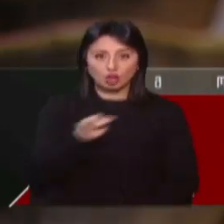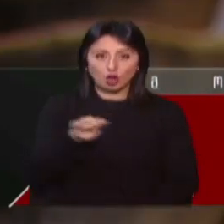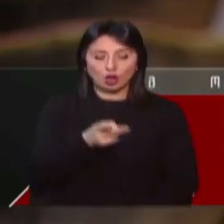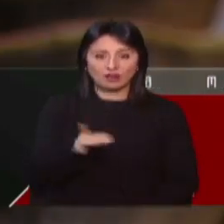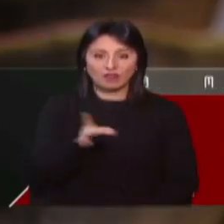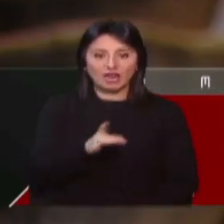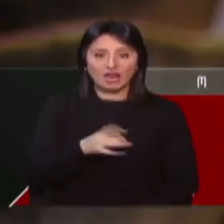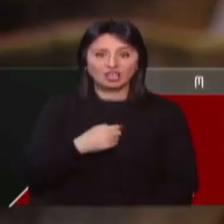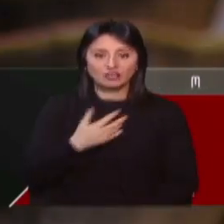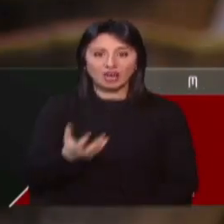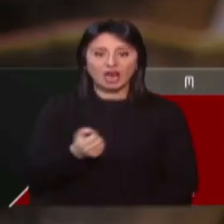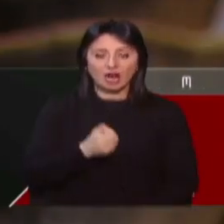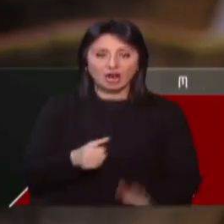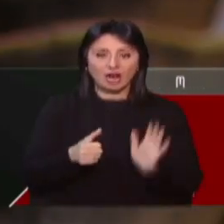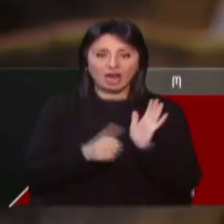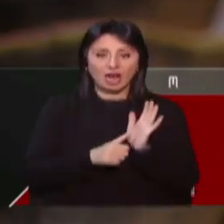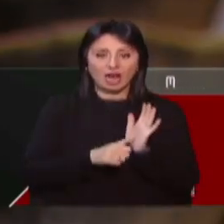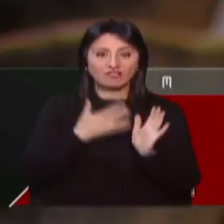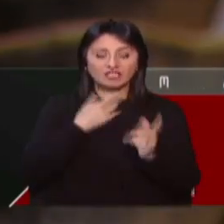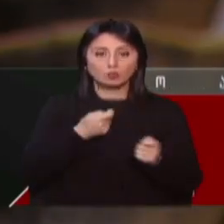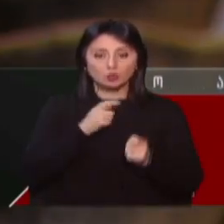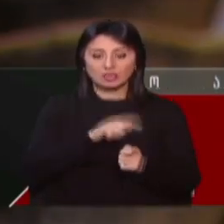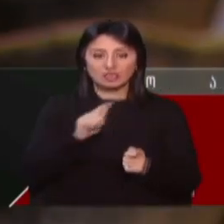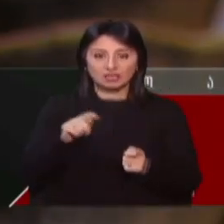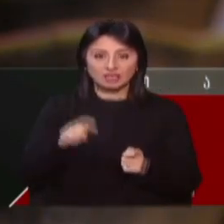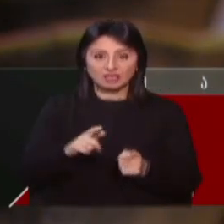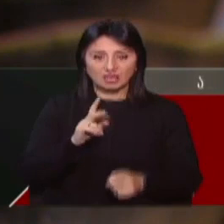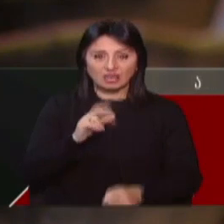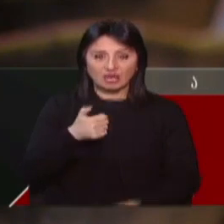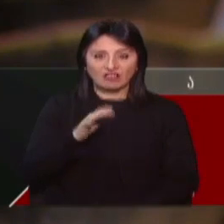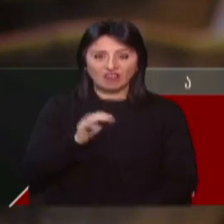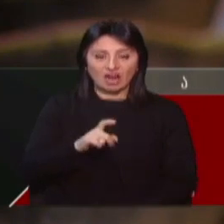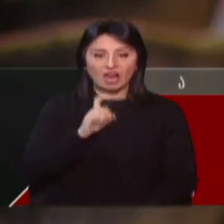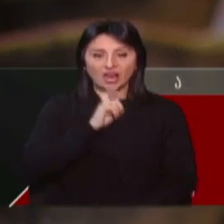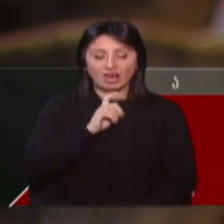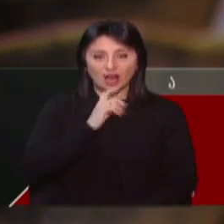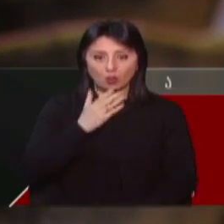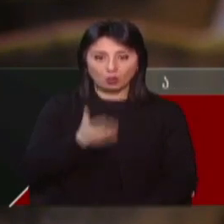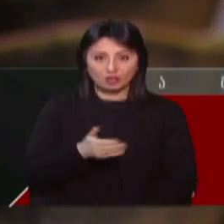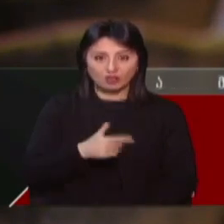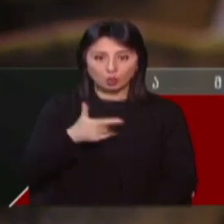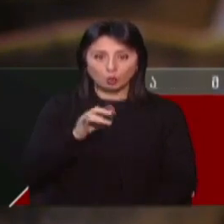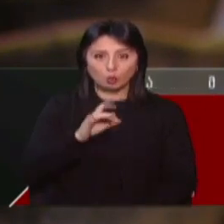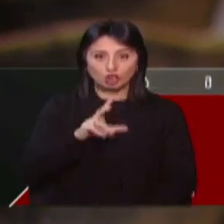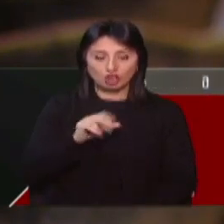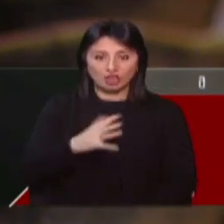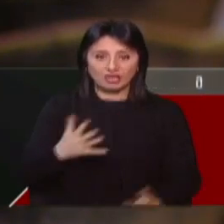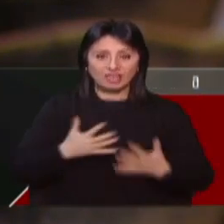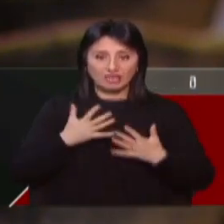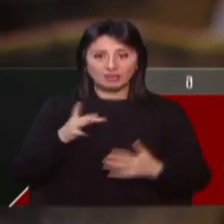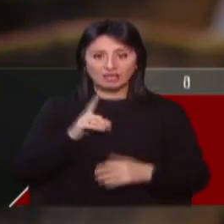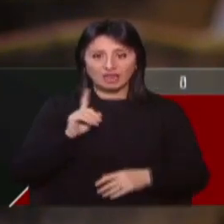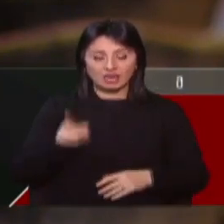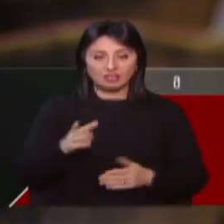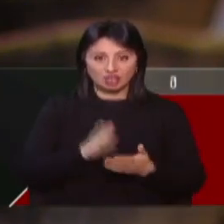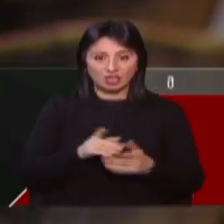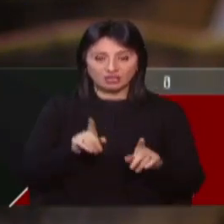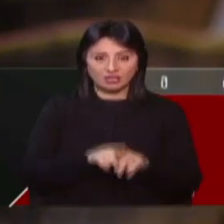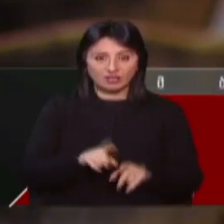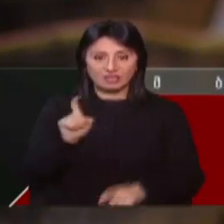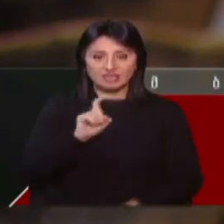რეგიონში ჩვენ აღებული გვაქვს 6 მუნიციპალიტეტი, ეს არის ყვარელი, ლაგოდეხი, გურჯაანი და იმერეთის რეგიონში